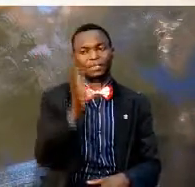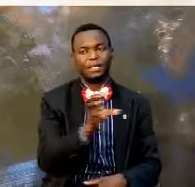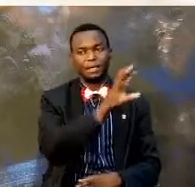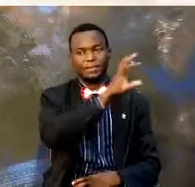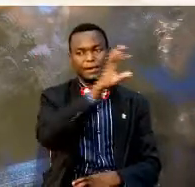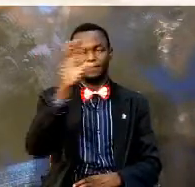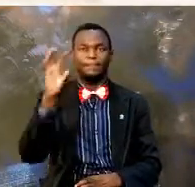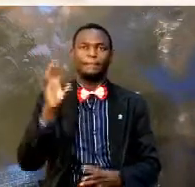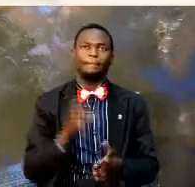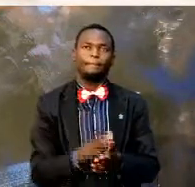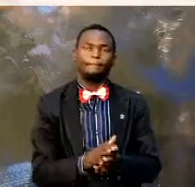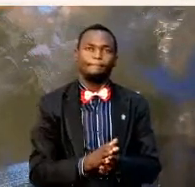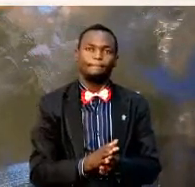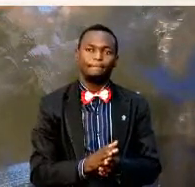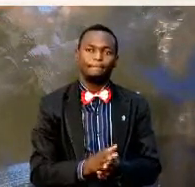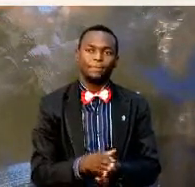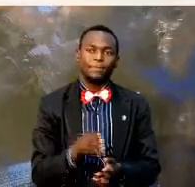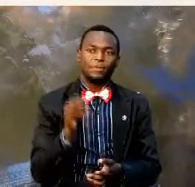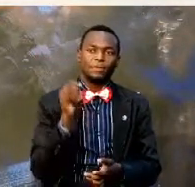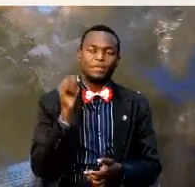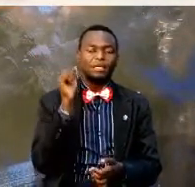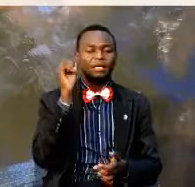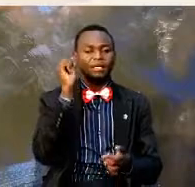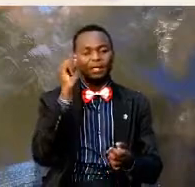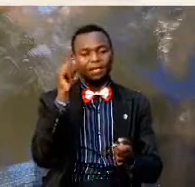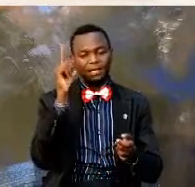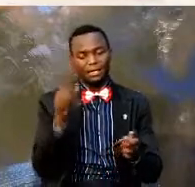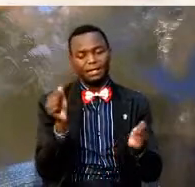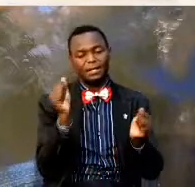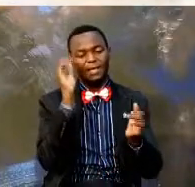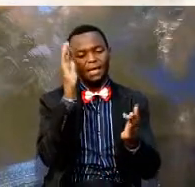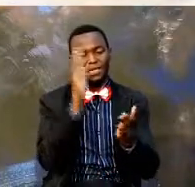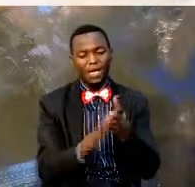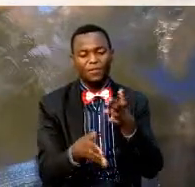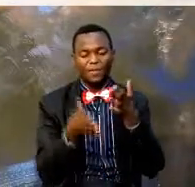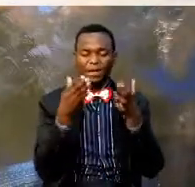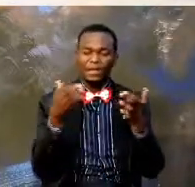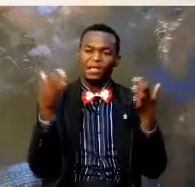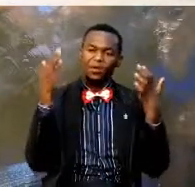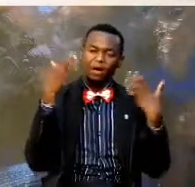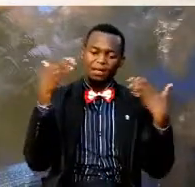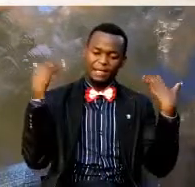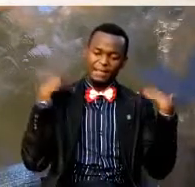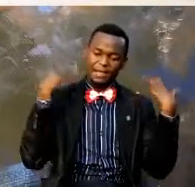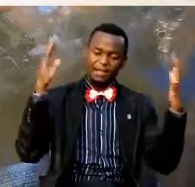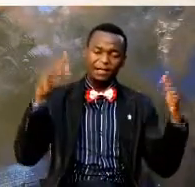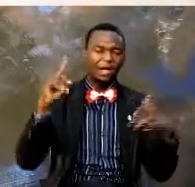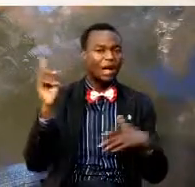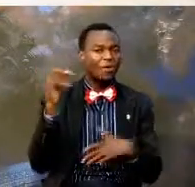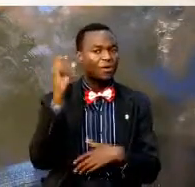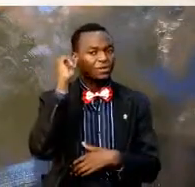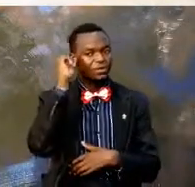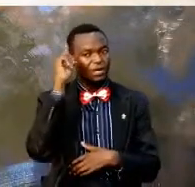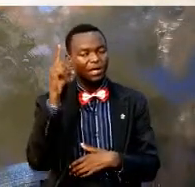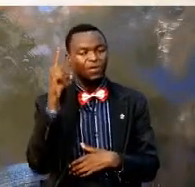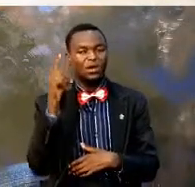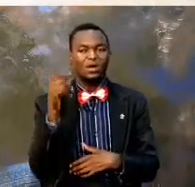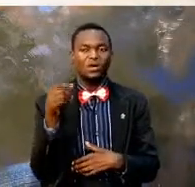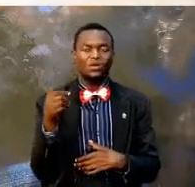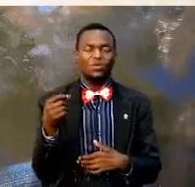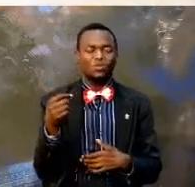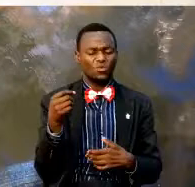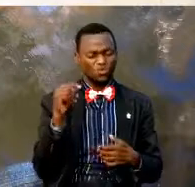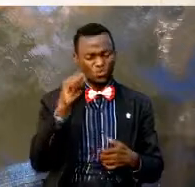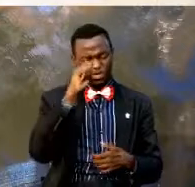Mauti ya msalaba. Hii ndio ajabu, mpaka leo hata malaika hawawezi kuelewa kujidhiri